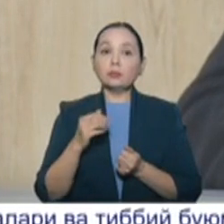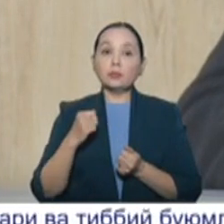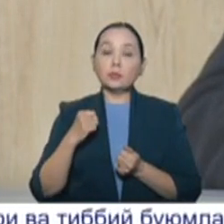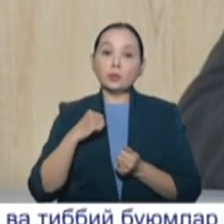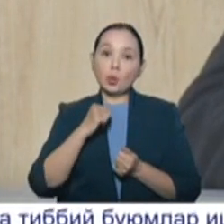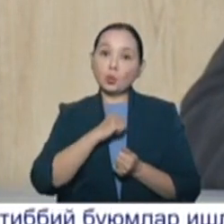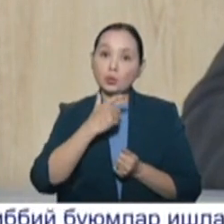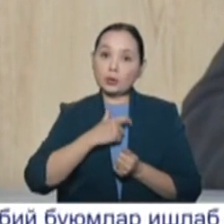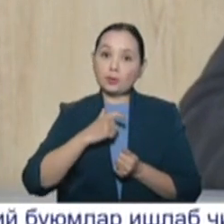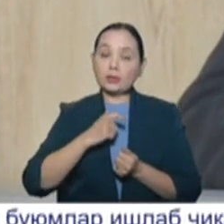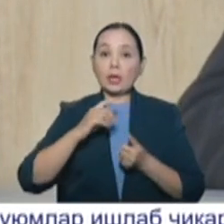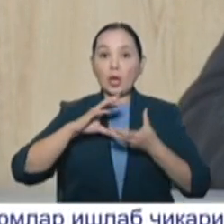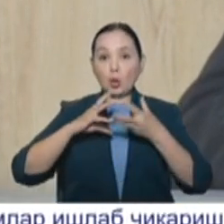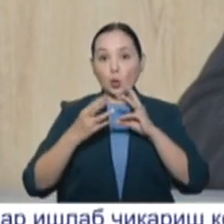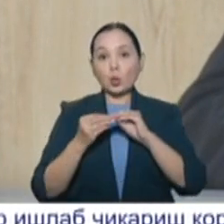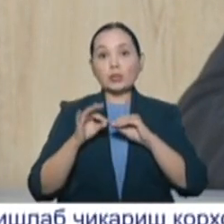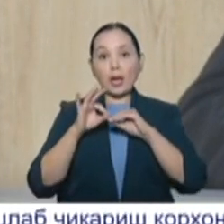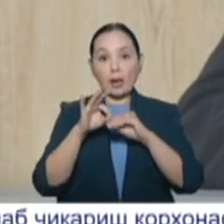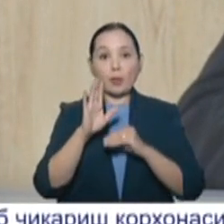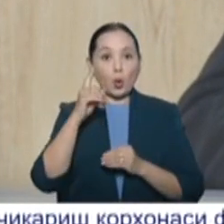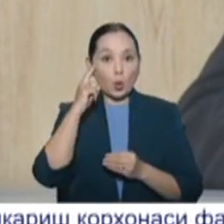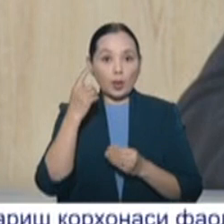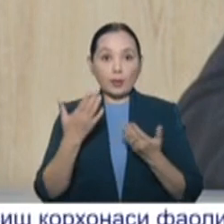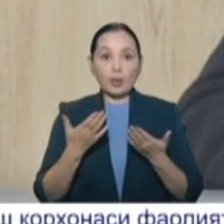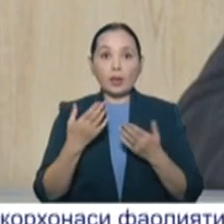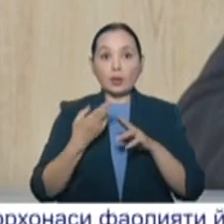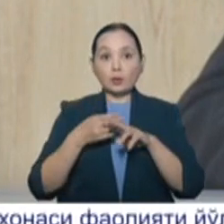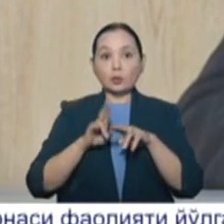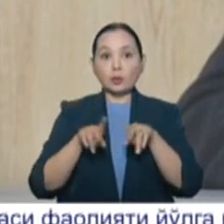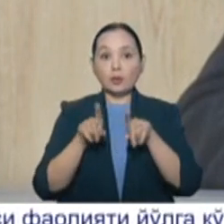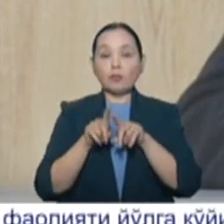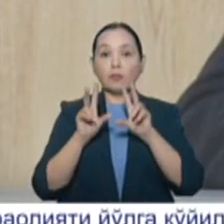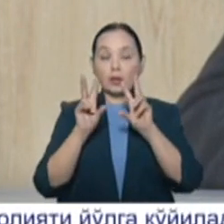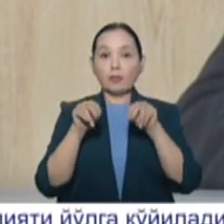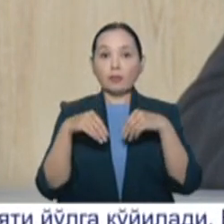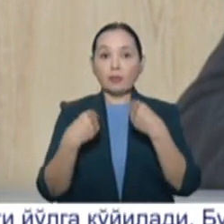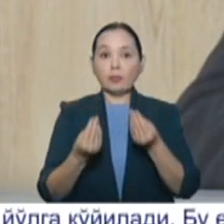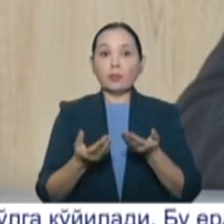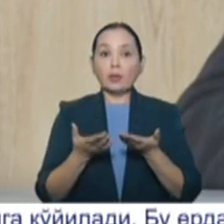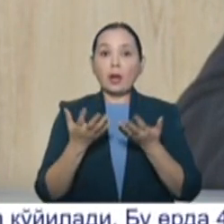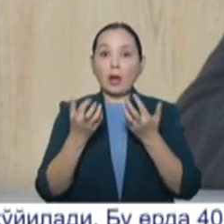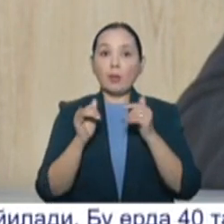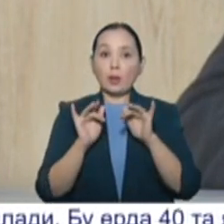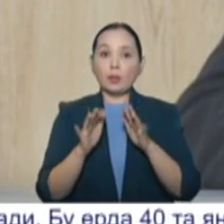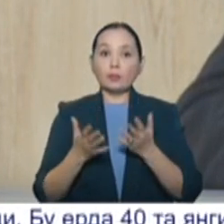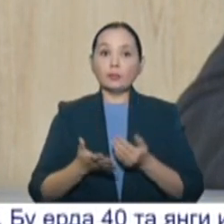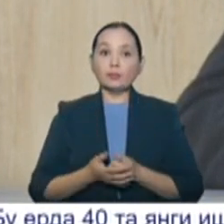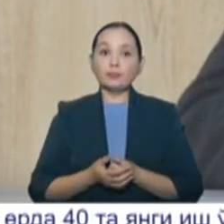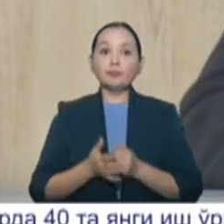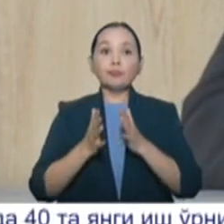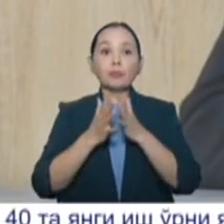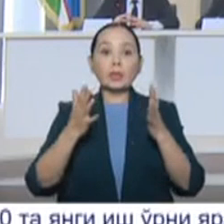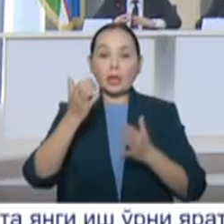o'zimizga qattiq xulosa qilamiz deb o'ylayman. Shunaqa deb va'da qabul qilinglar mana nomimdan. Katta